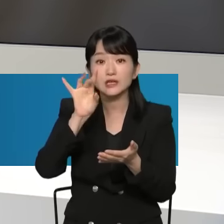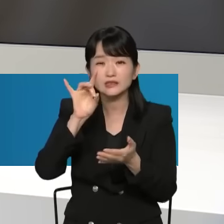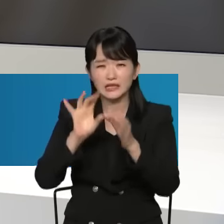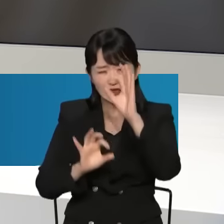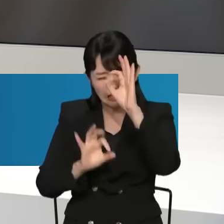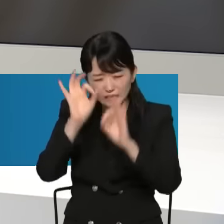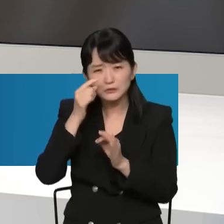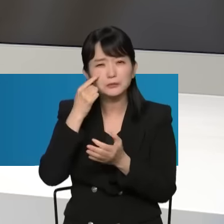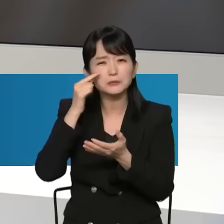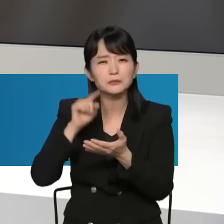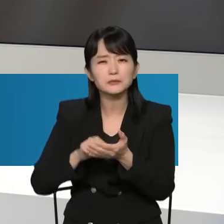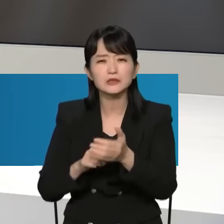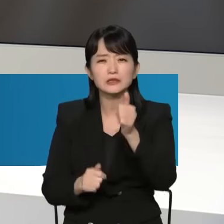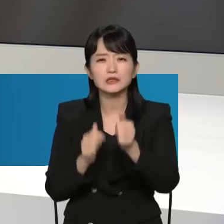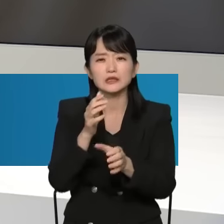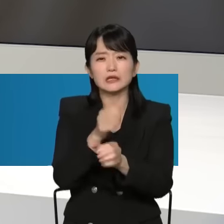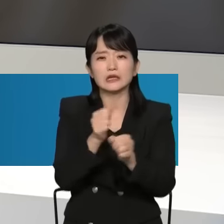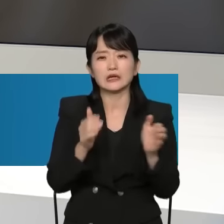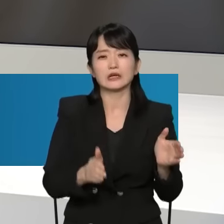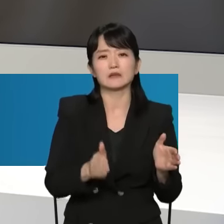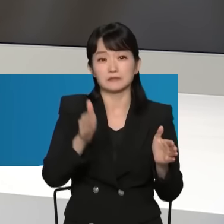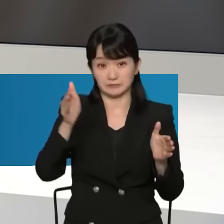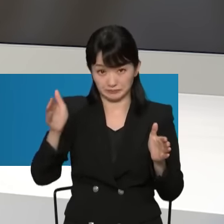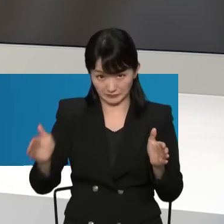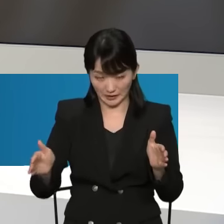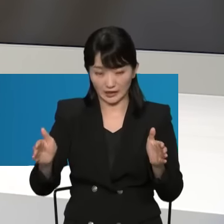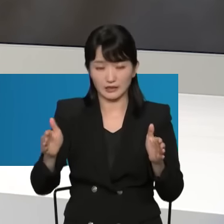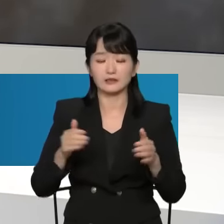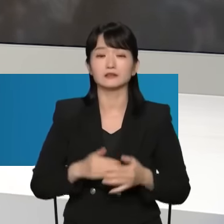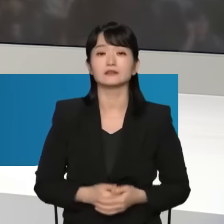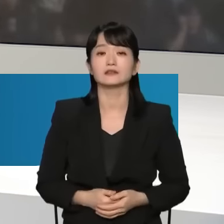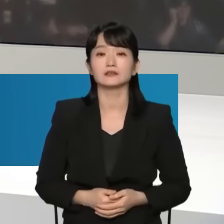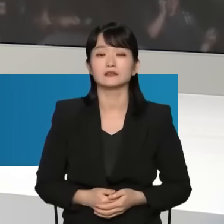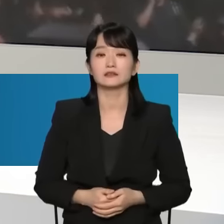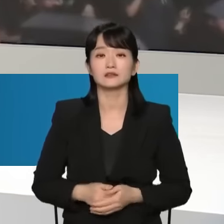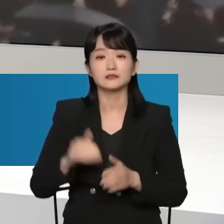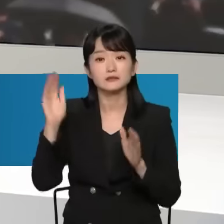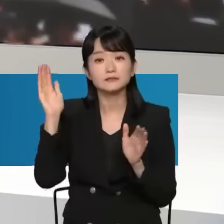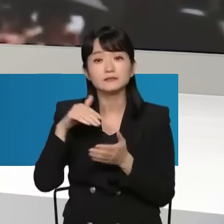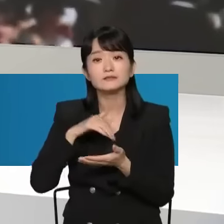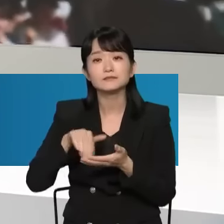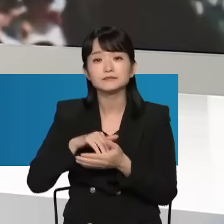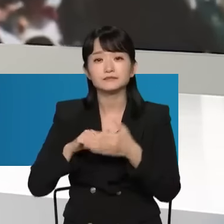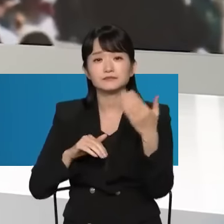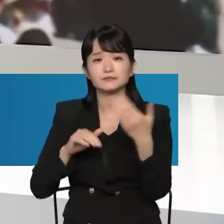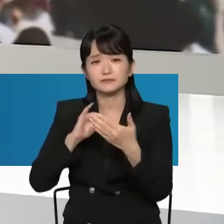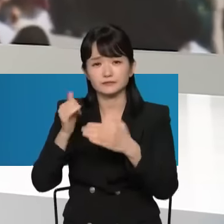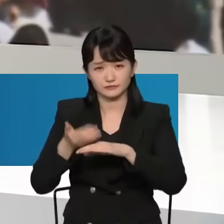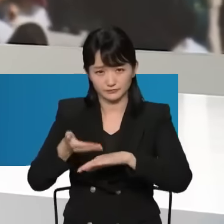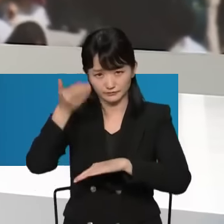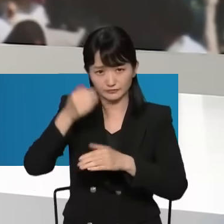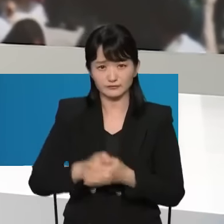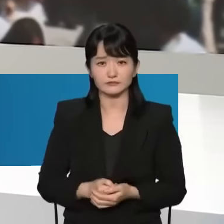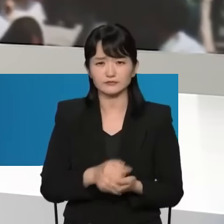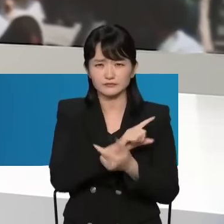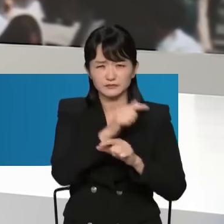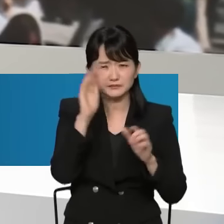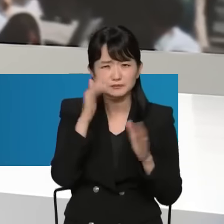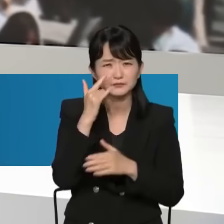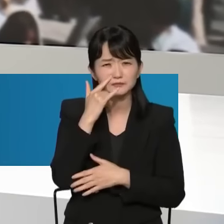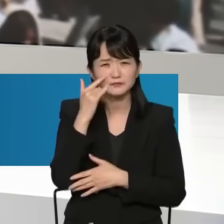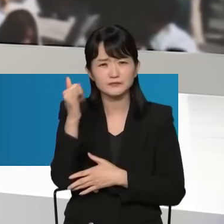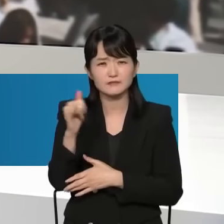오류가 발견돼 시험 시간이 연장되기도 했습니다. 이날 응시생은 9천 명이 넘었는데 여러